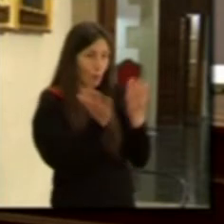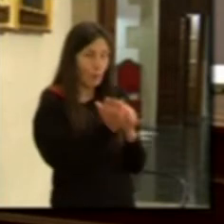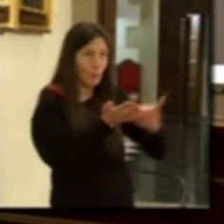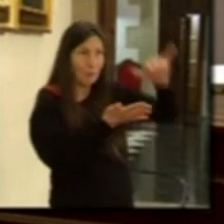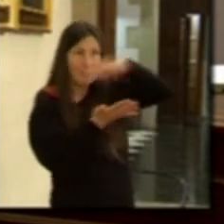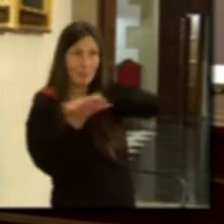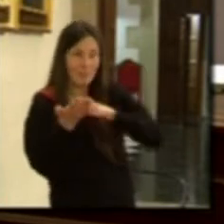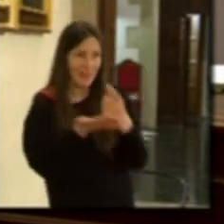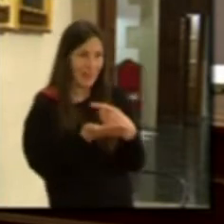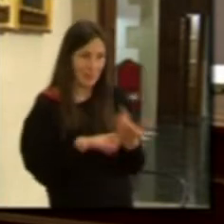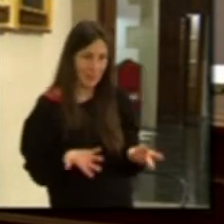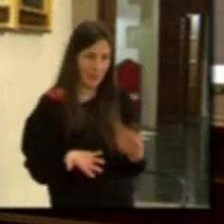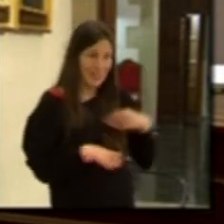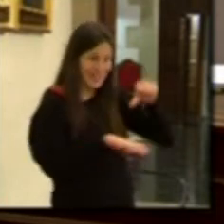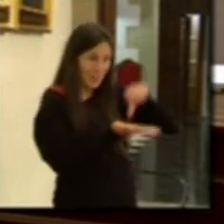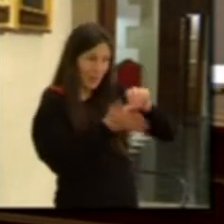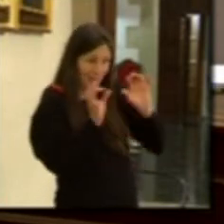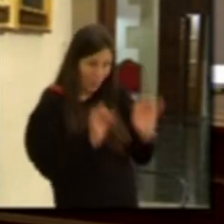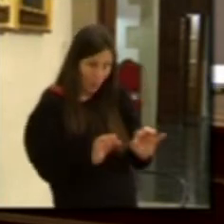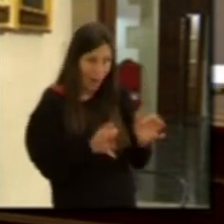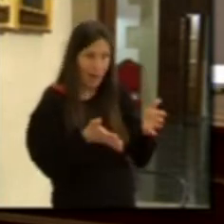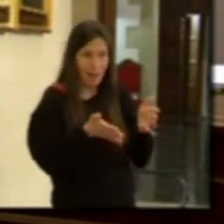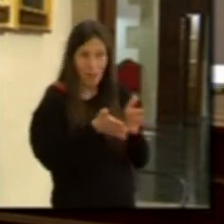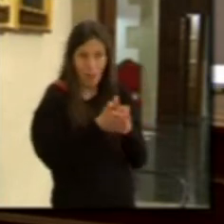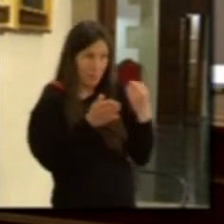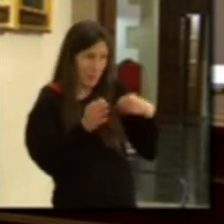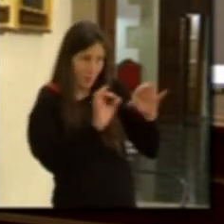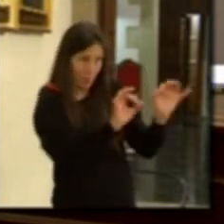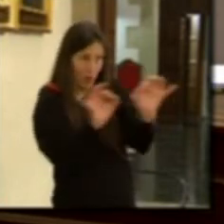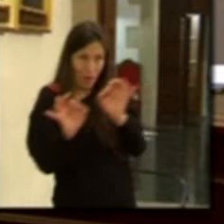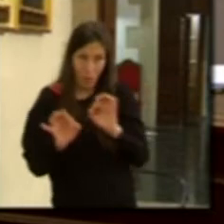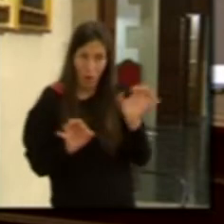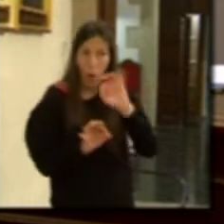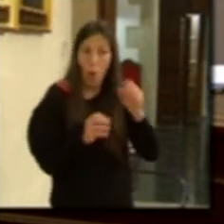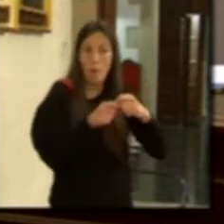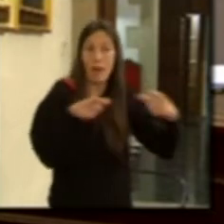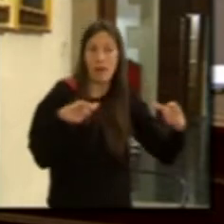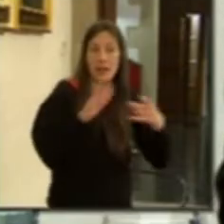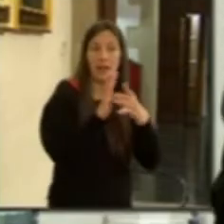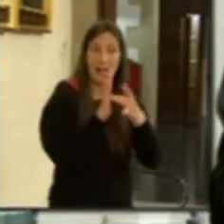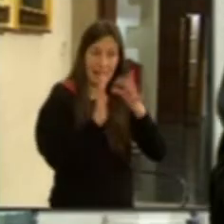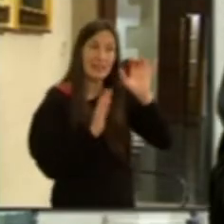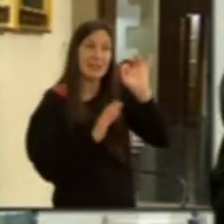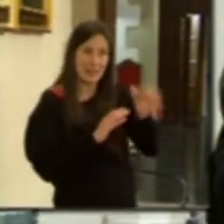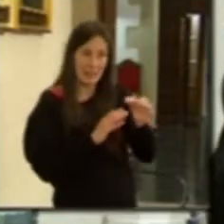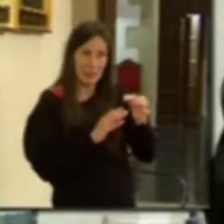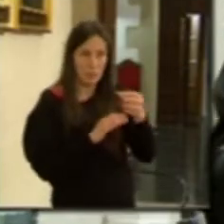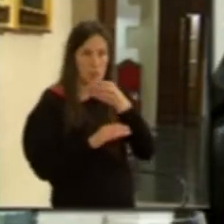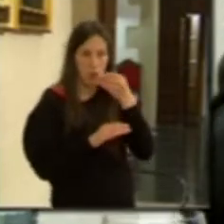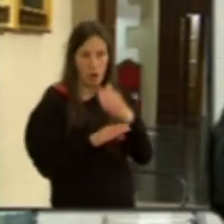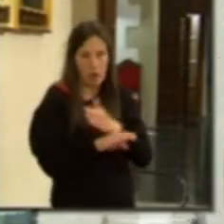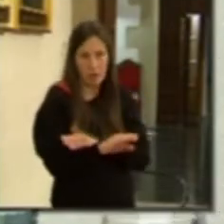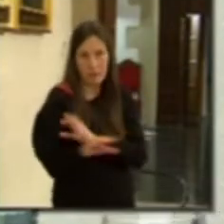ciutats seguiran sent-hi i seran les mateixes o fins i tot millors, home, preparem-nos, és a dir, anem al